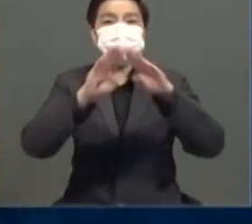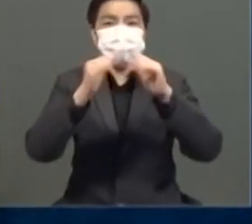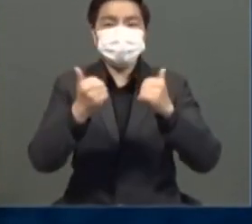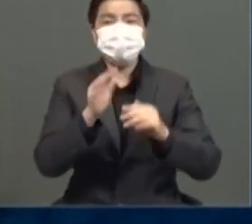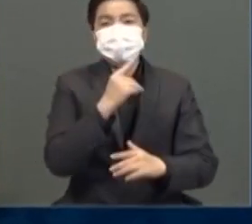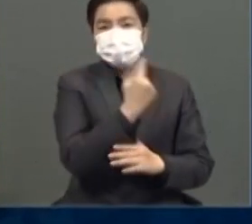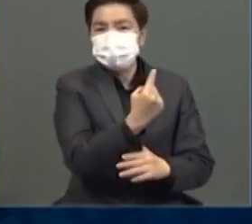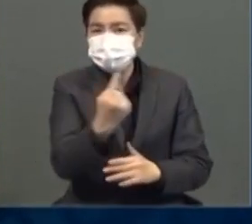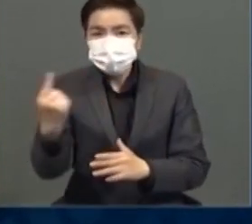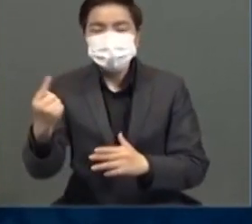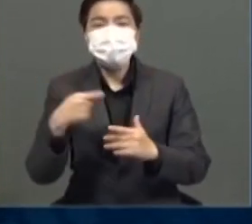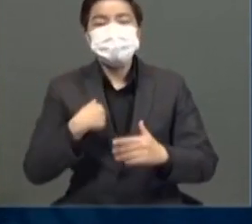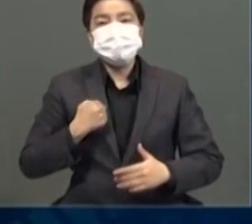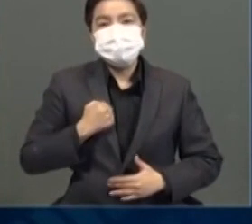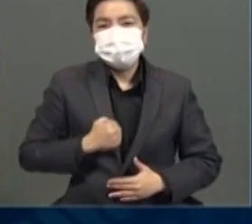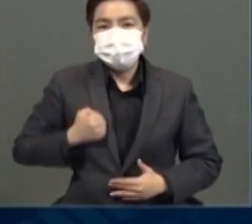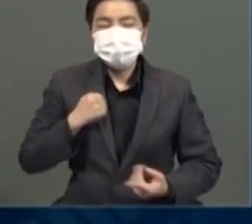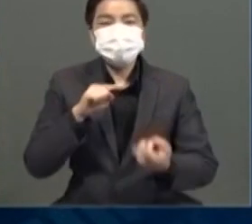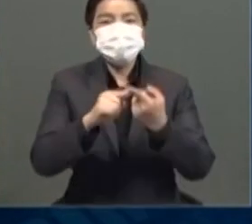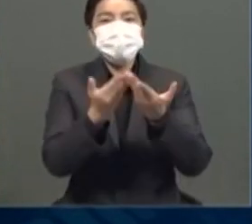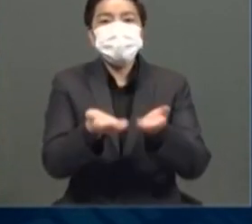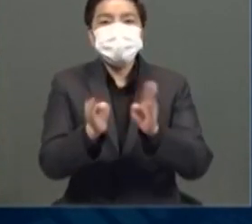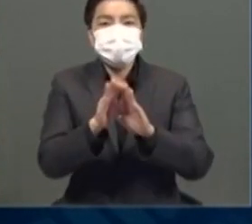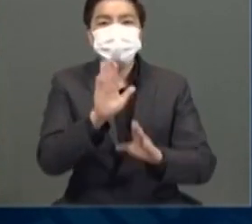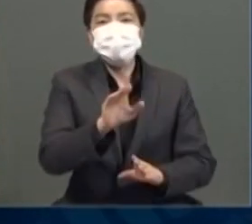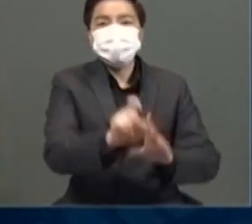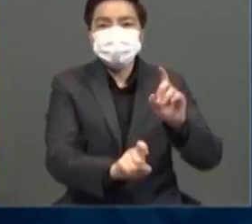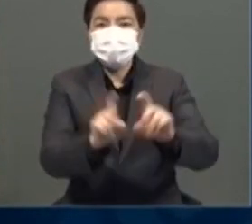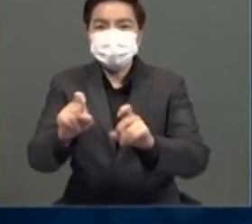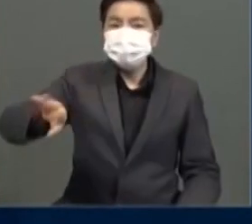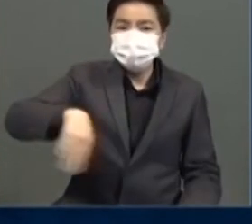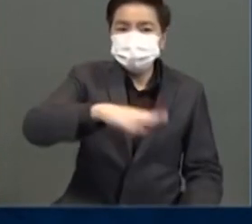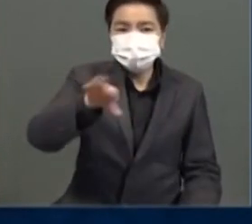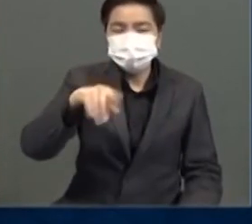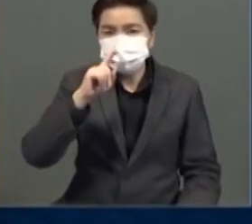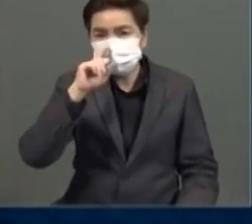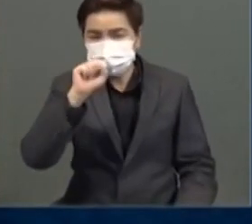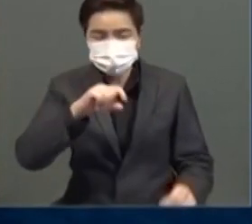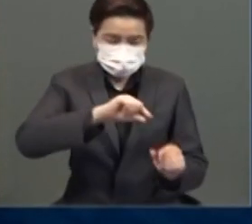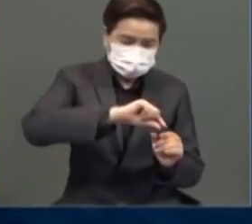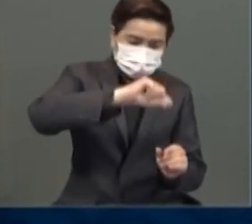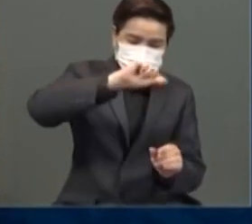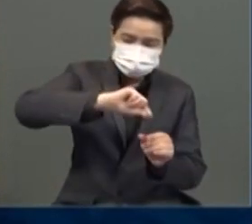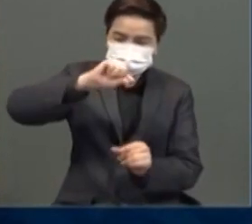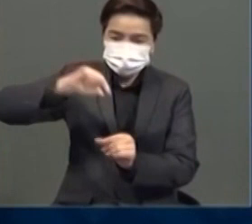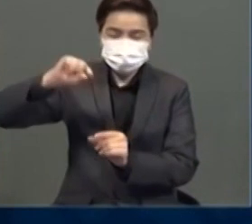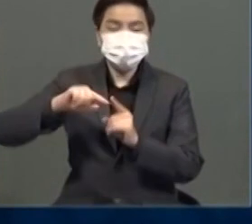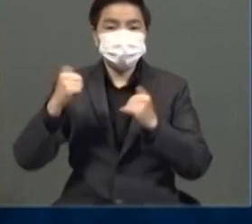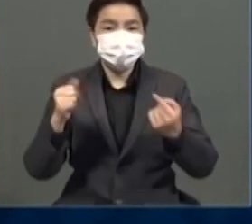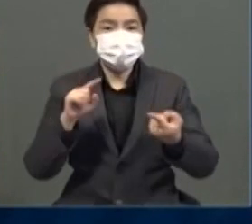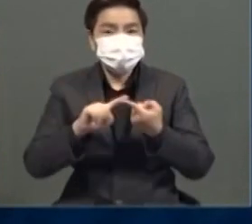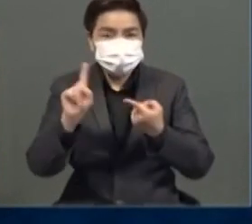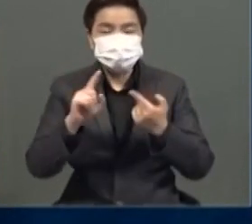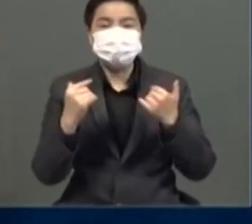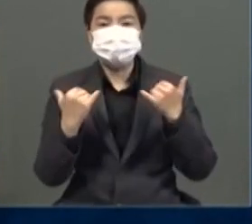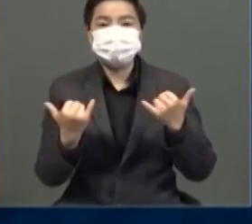ดตั้งศูนย์เฉพาะกิจบริหารสถานการณ์ในทุกเขตในกรุงเทพมหานครมีการตรวจค้นหาเชิงรุกเพิ่มเติมครับไม่ว่าจะเป็นชุม